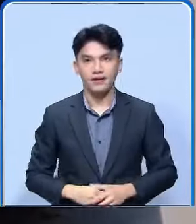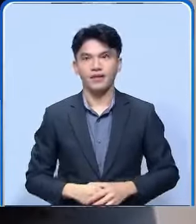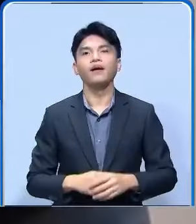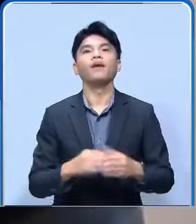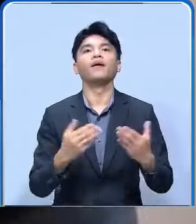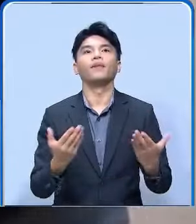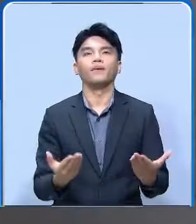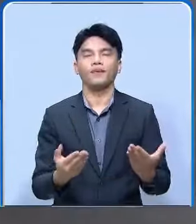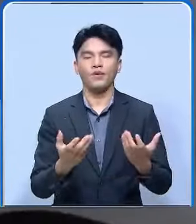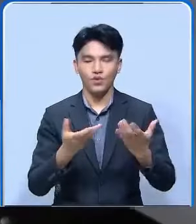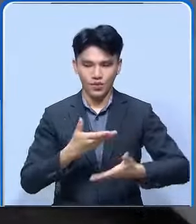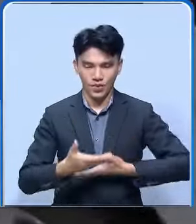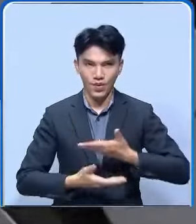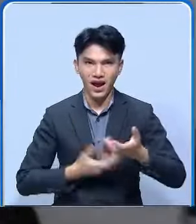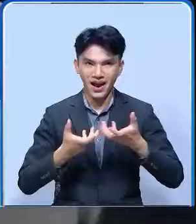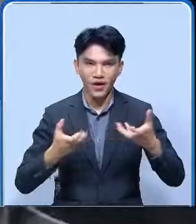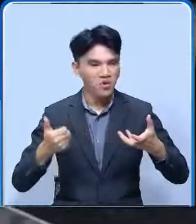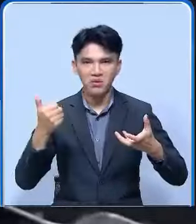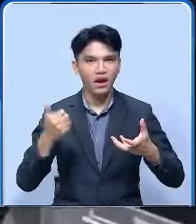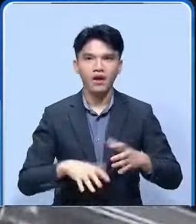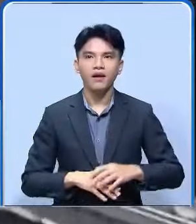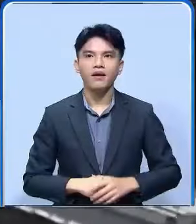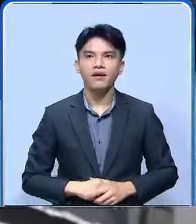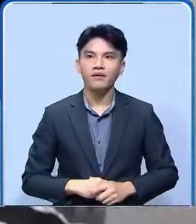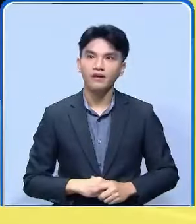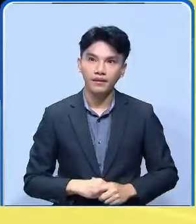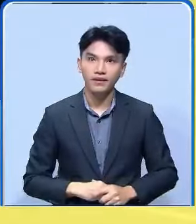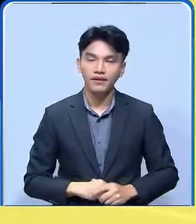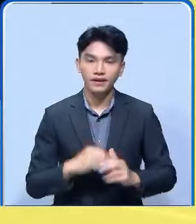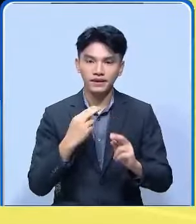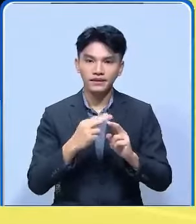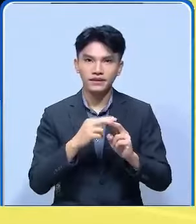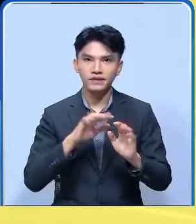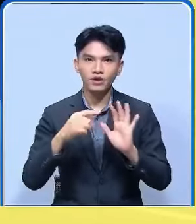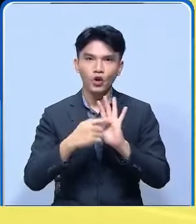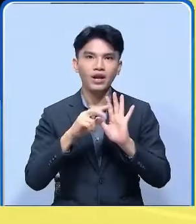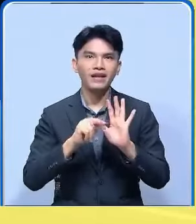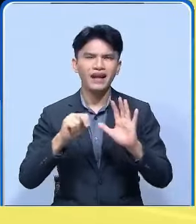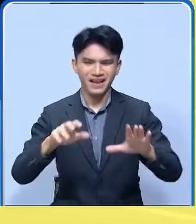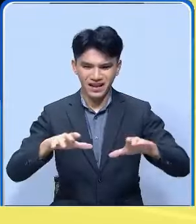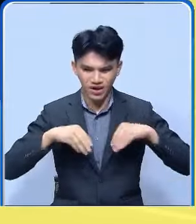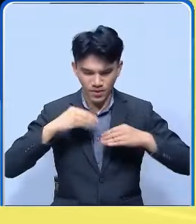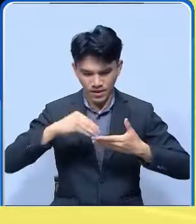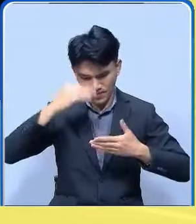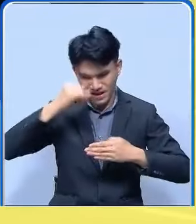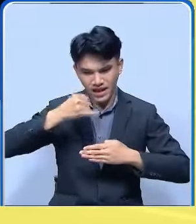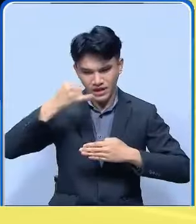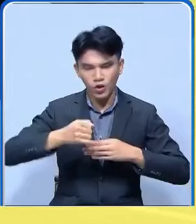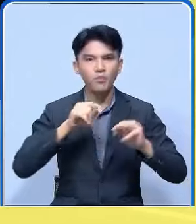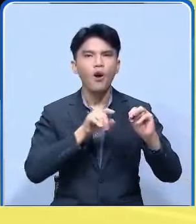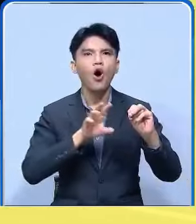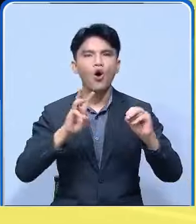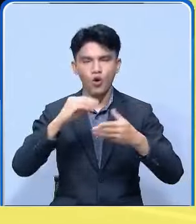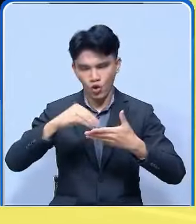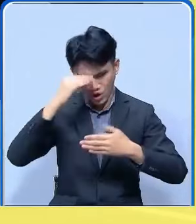ต่อแม่ค้าคนนี้ได้อีกเลยสำหรับแดนท่าเกวียนเนี่ยเธอก็รับสารภาพนะครับว่าเธอเรียนจบเนี่ยแค่ชั้นม.6เท่านั้นเอง และเ